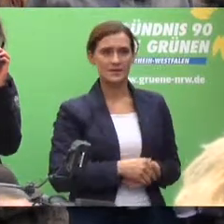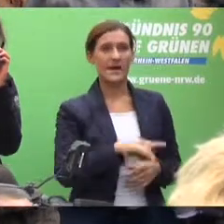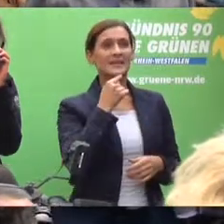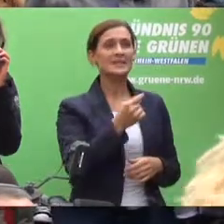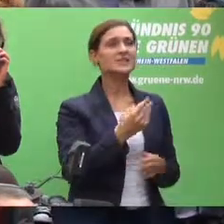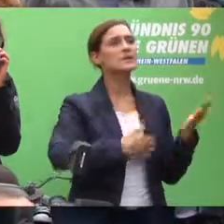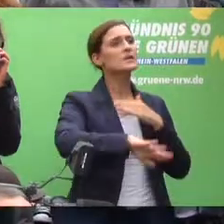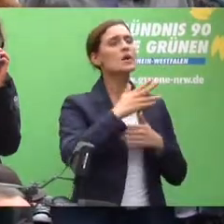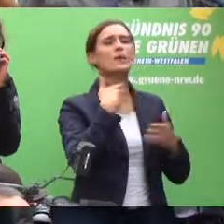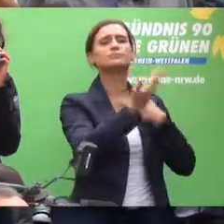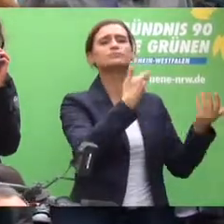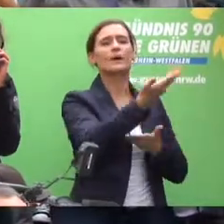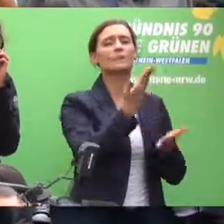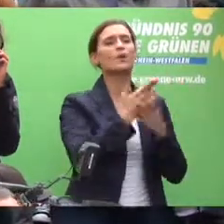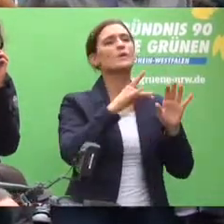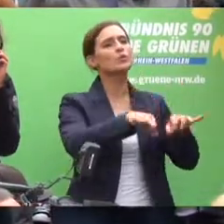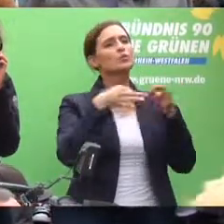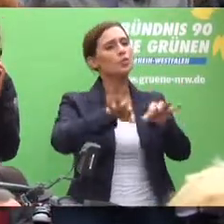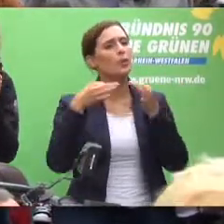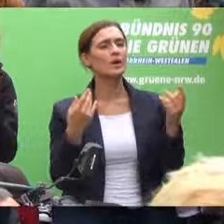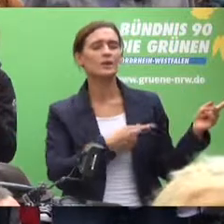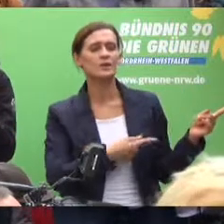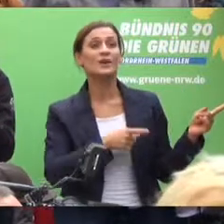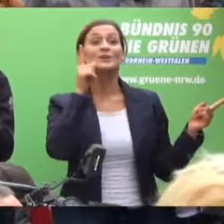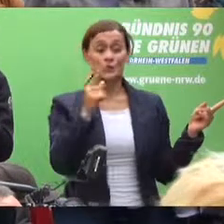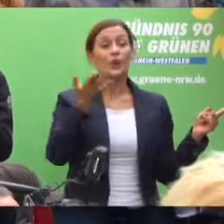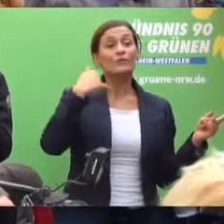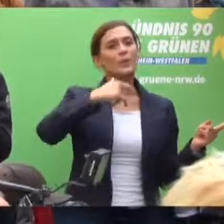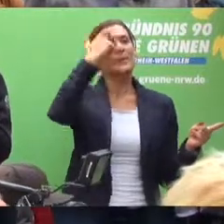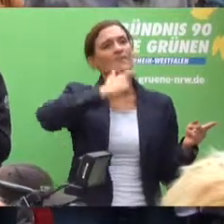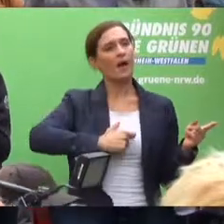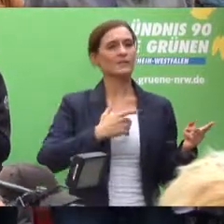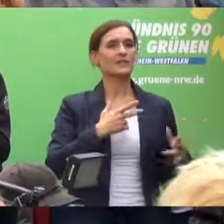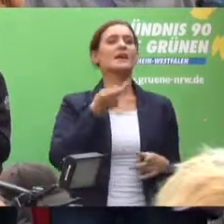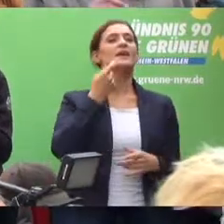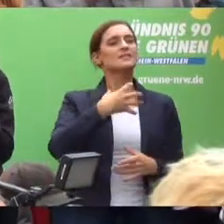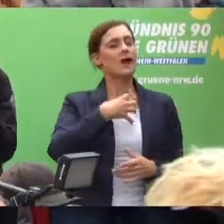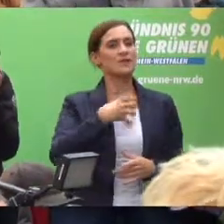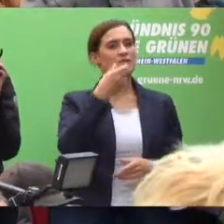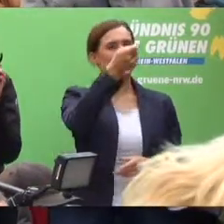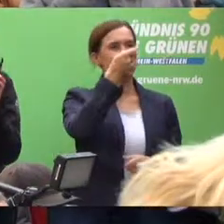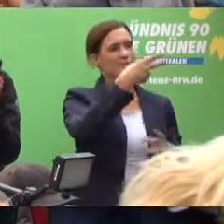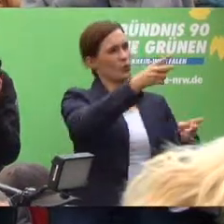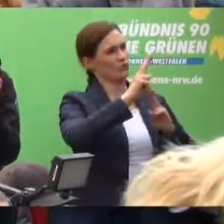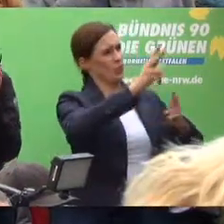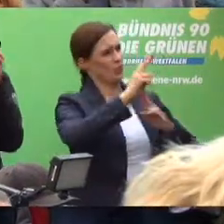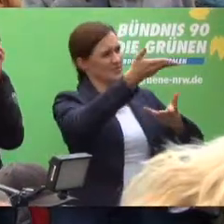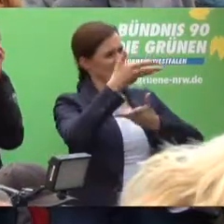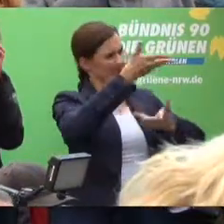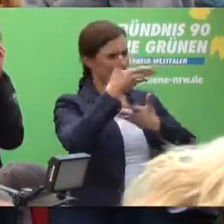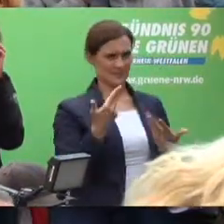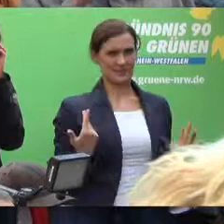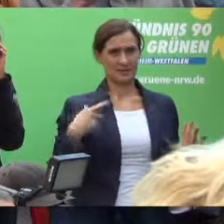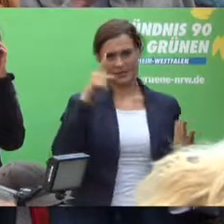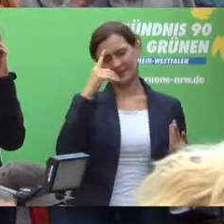nämlich in Form von Kondomen, von der privaten Krankenversicherung sponsern. Liebe Leute, es